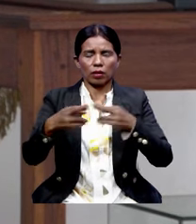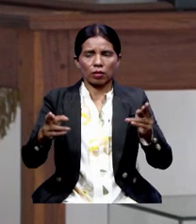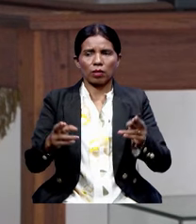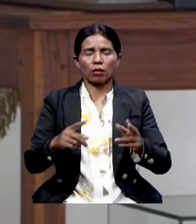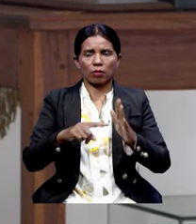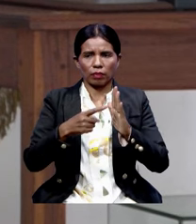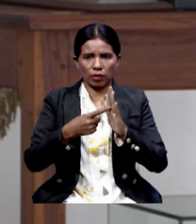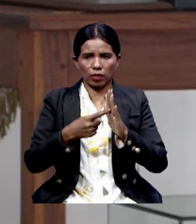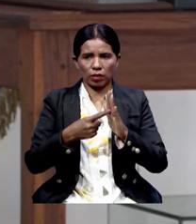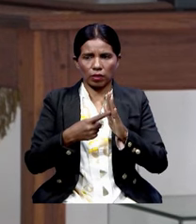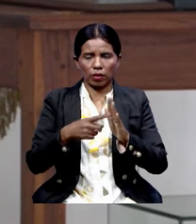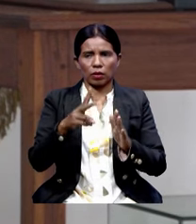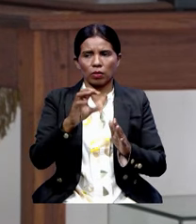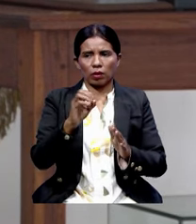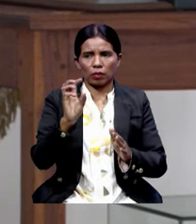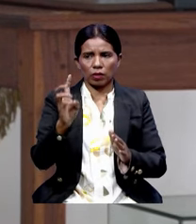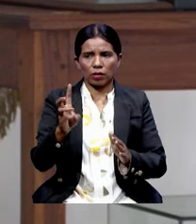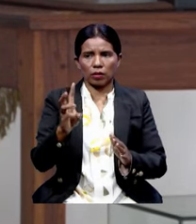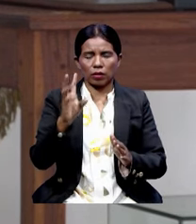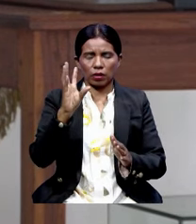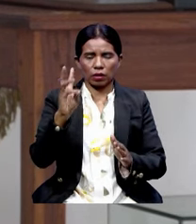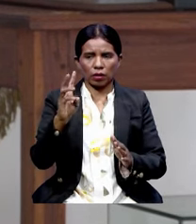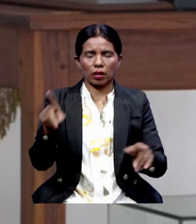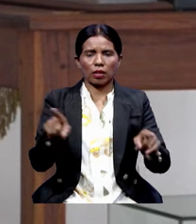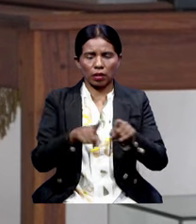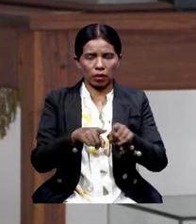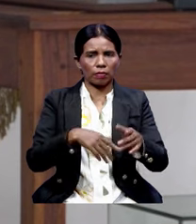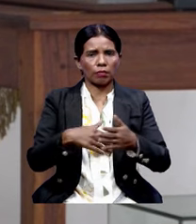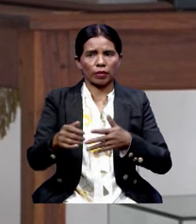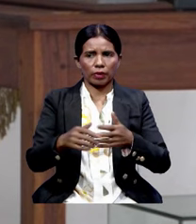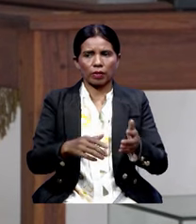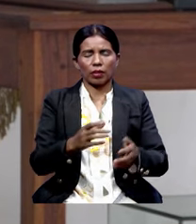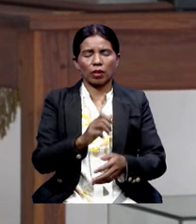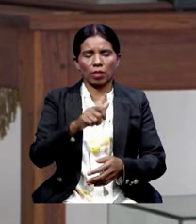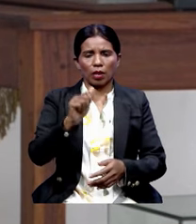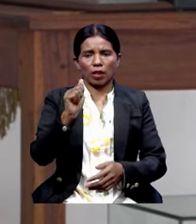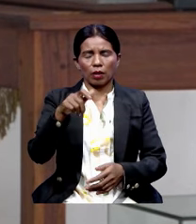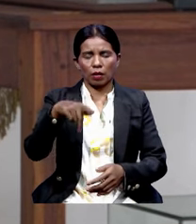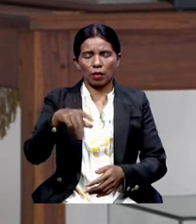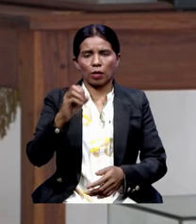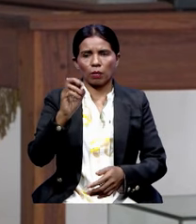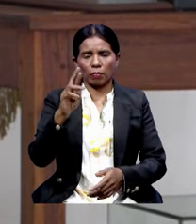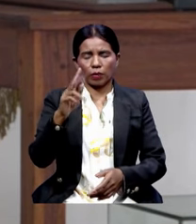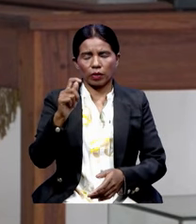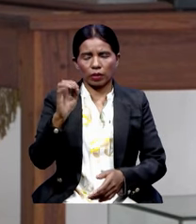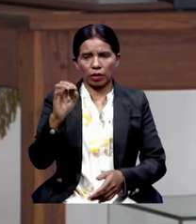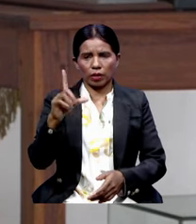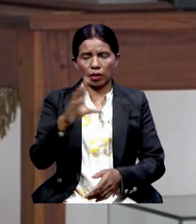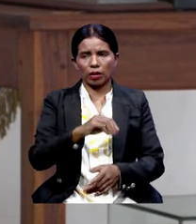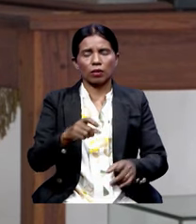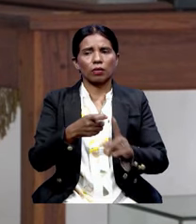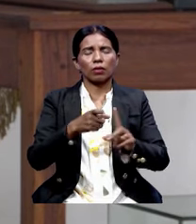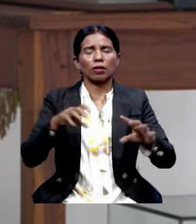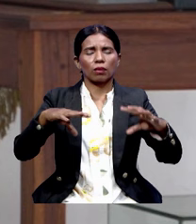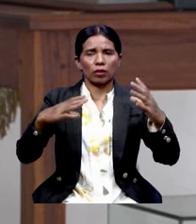operasaun ne ya 2017 ini opera ane sampai bai aportil husi konsil administrasaun